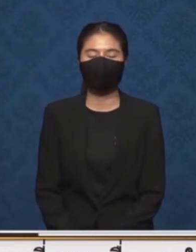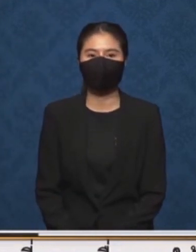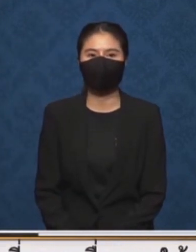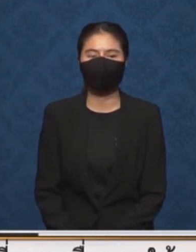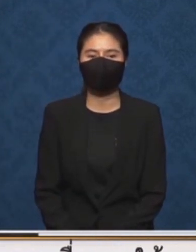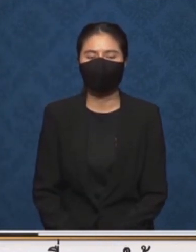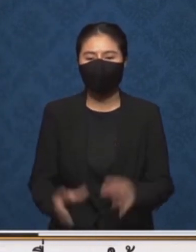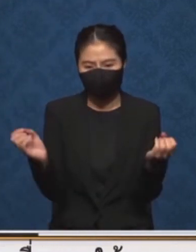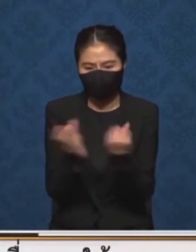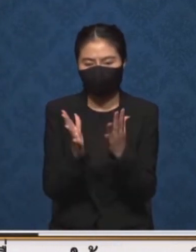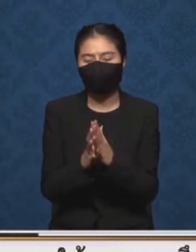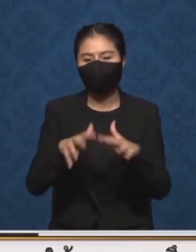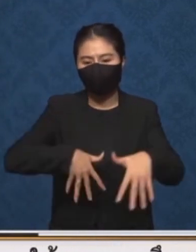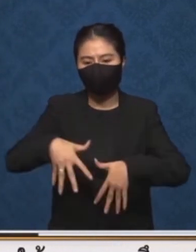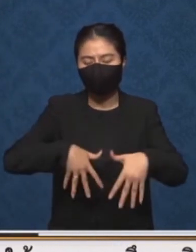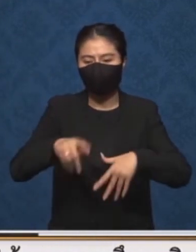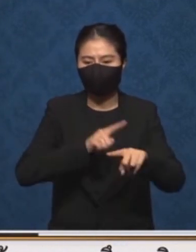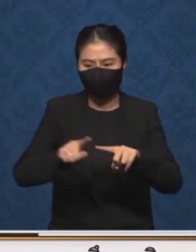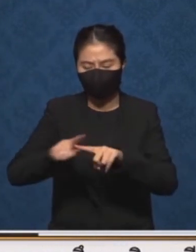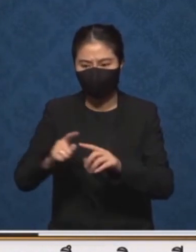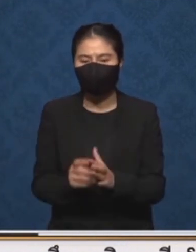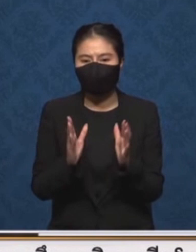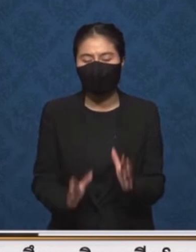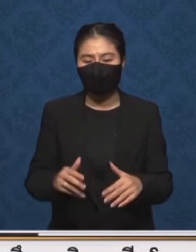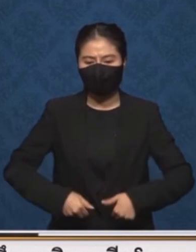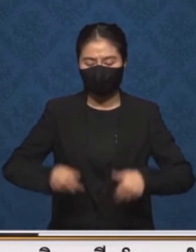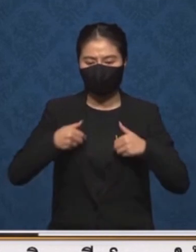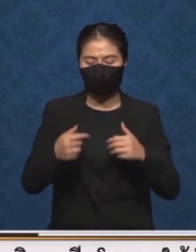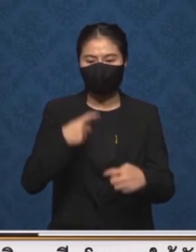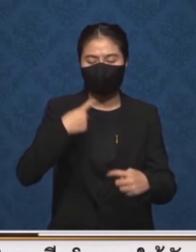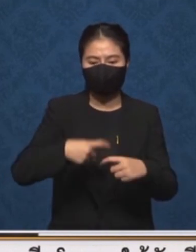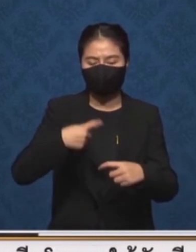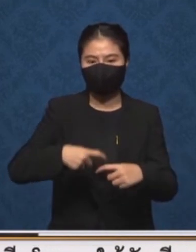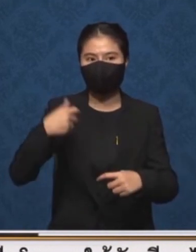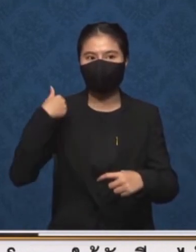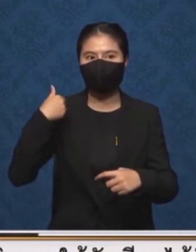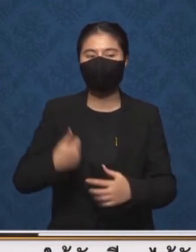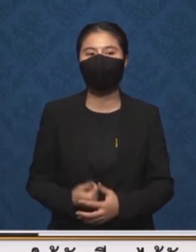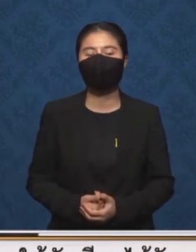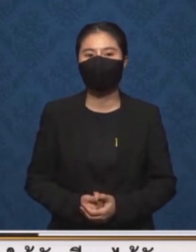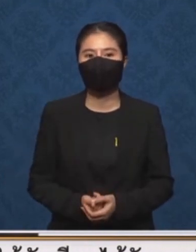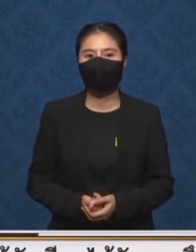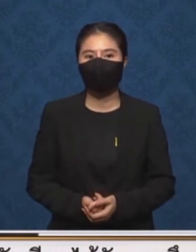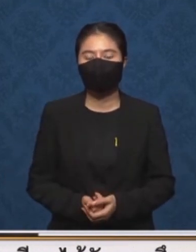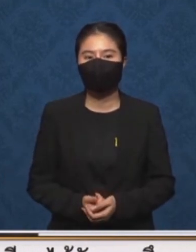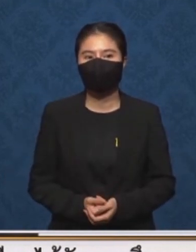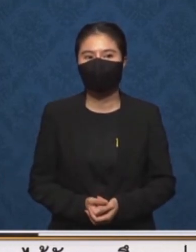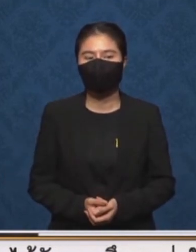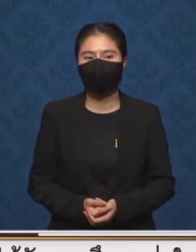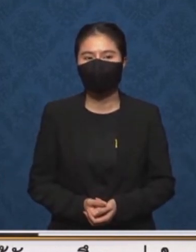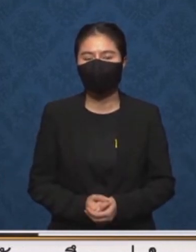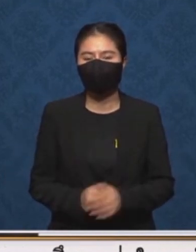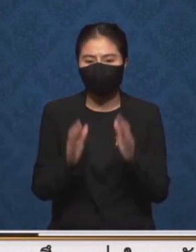เป็นแผลให ๆ ทั้งนั้นแถมมาเกิดตอนมีคนที่มีปัญหา IQ